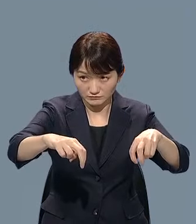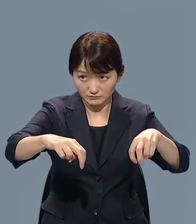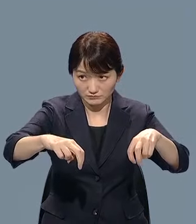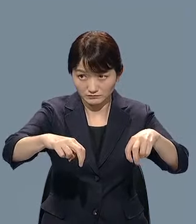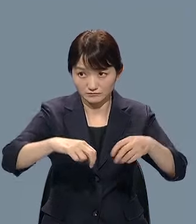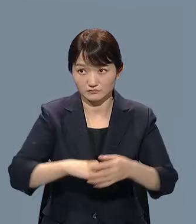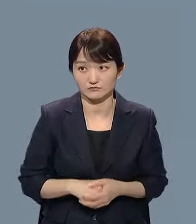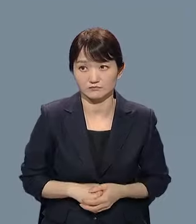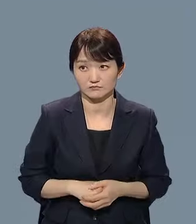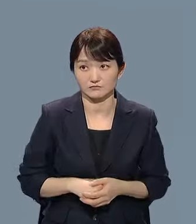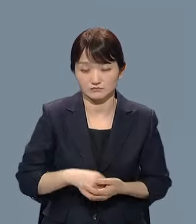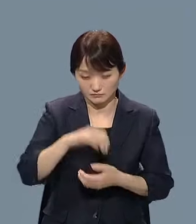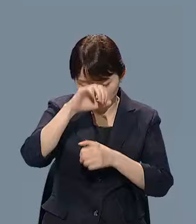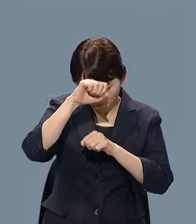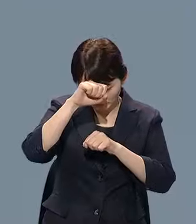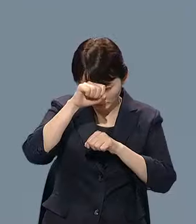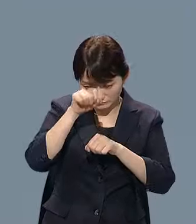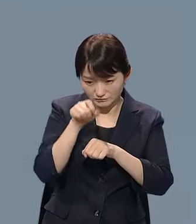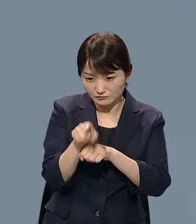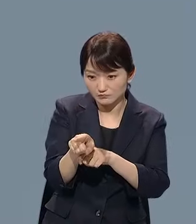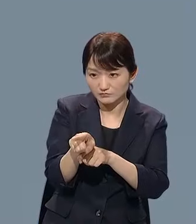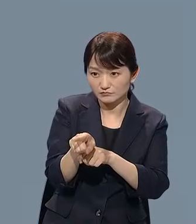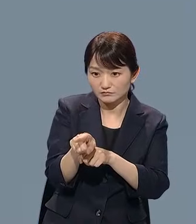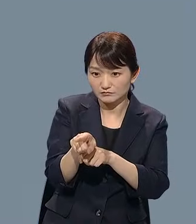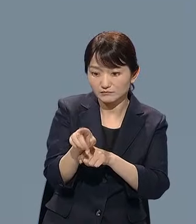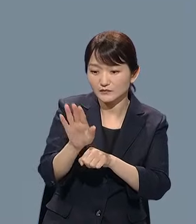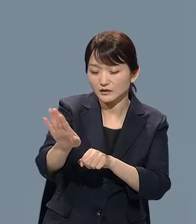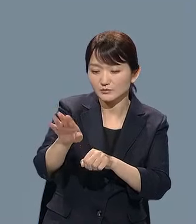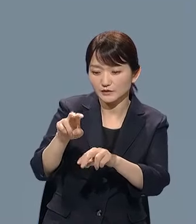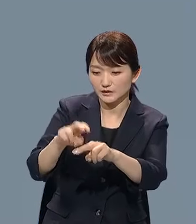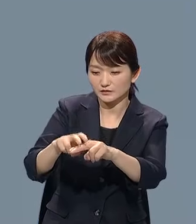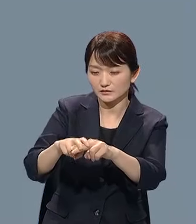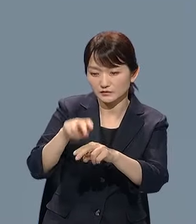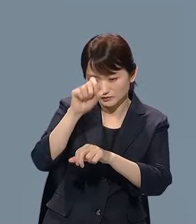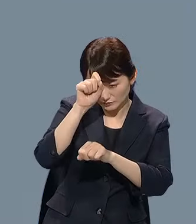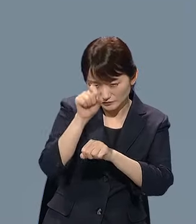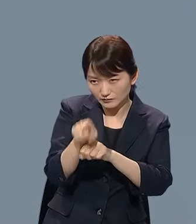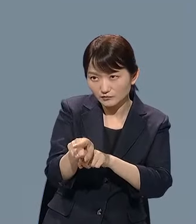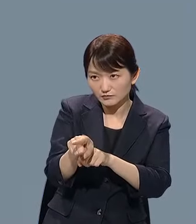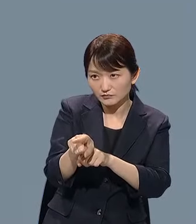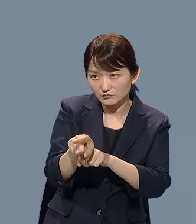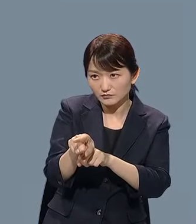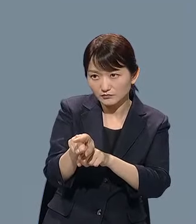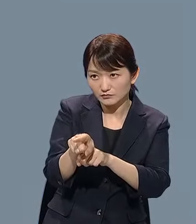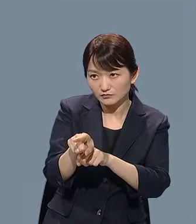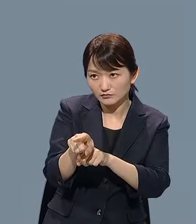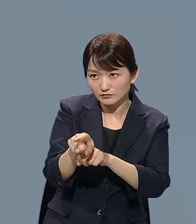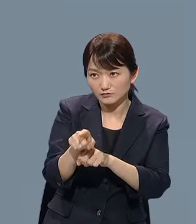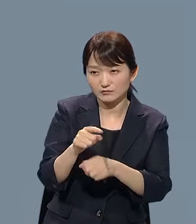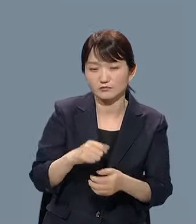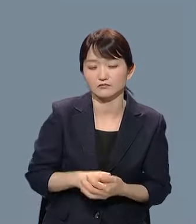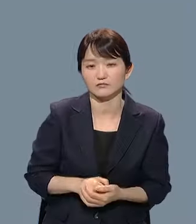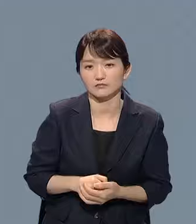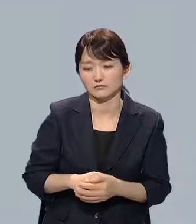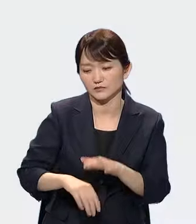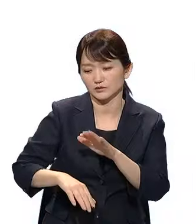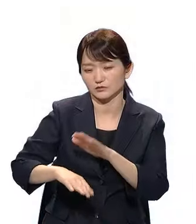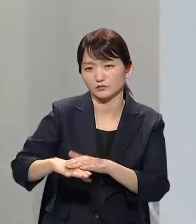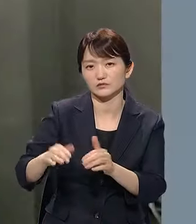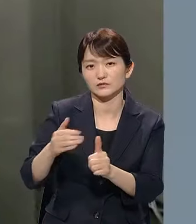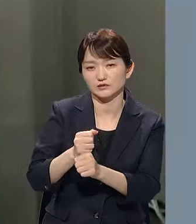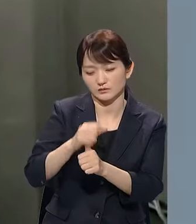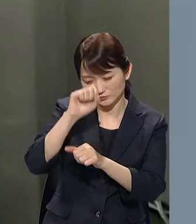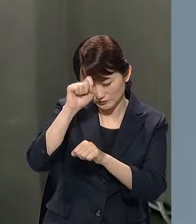턱 저렇게 올라와 있습니다 남들이 앉는 좌석에도 손잡이에도 맨 쪽을 뻗어서 얹어놓고 편안하게 저렇게 쉬고